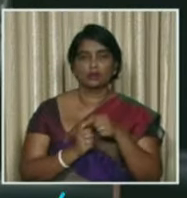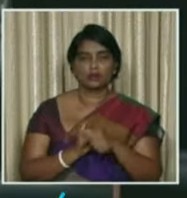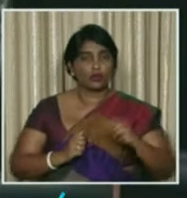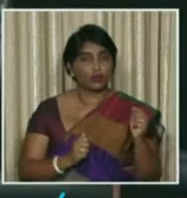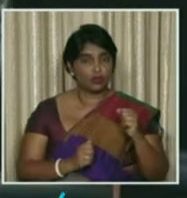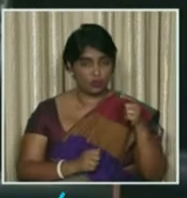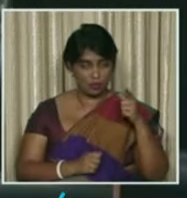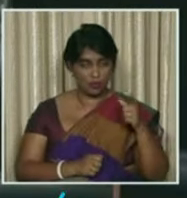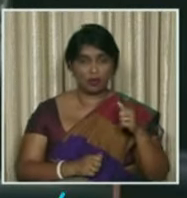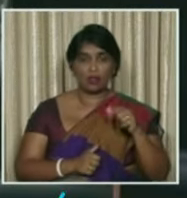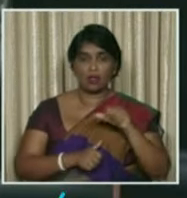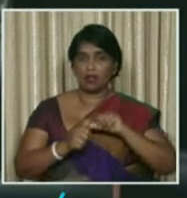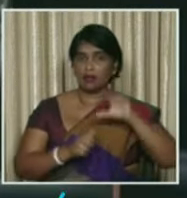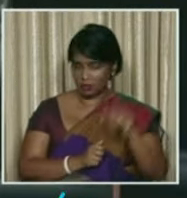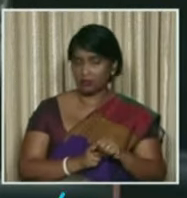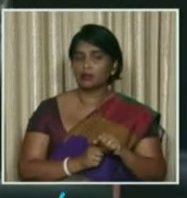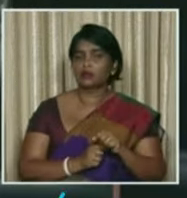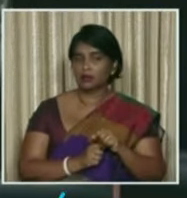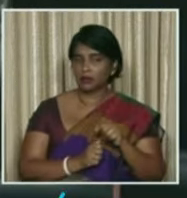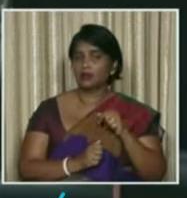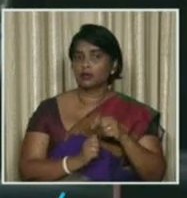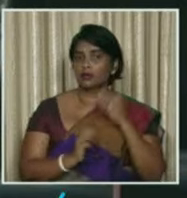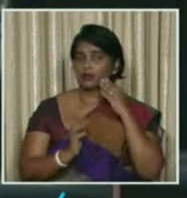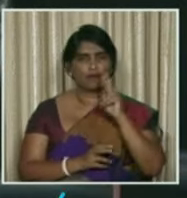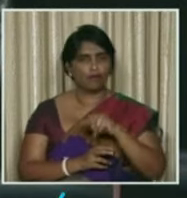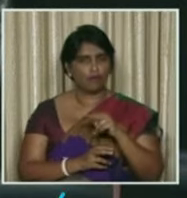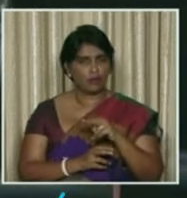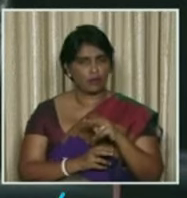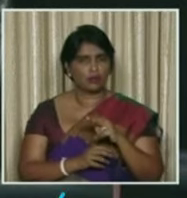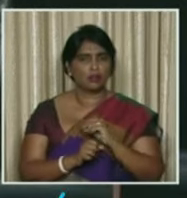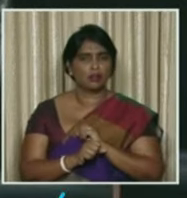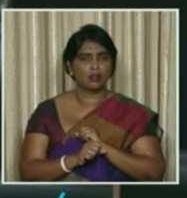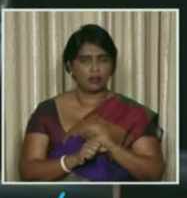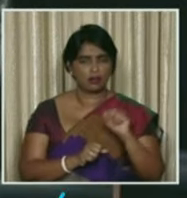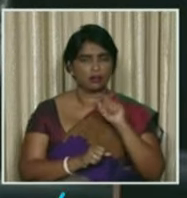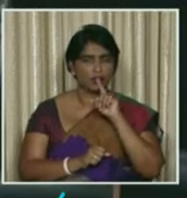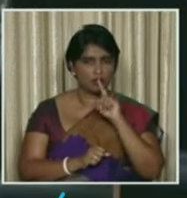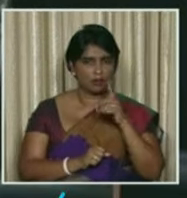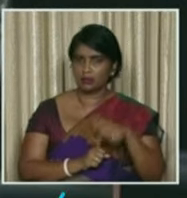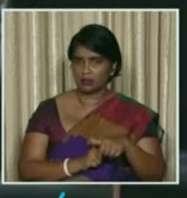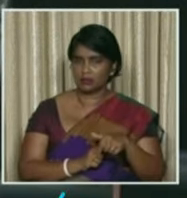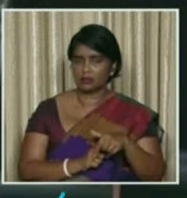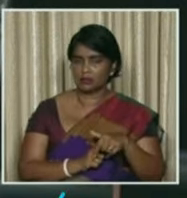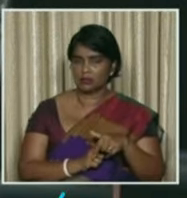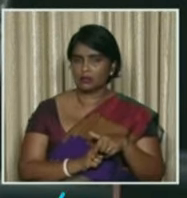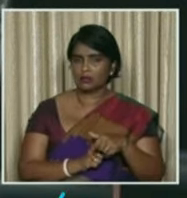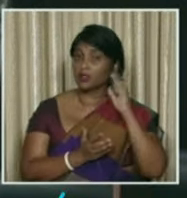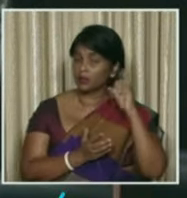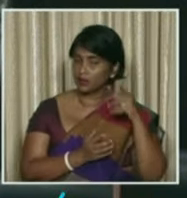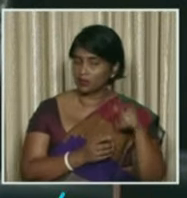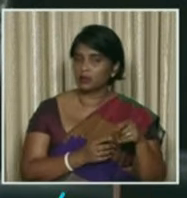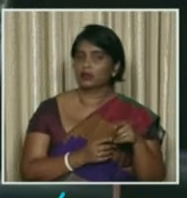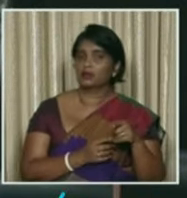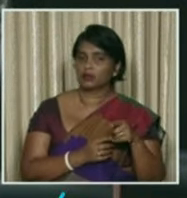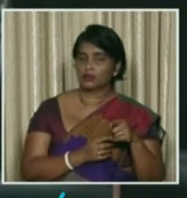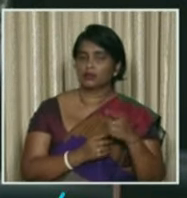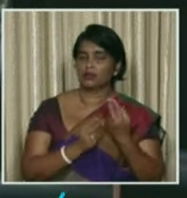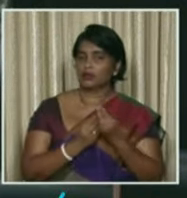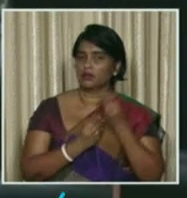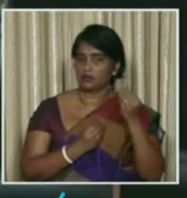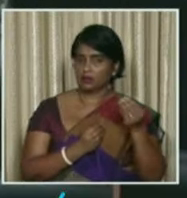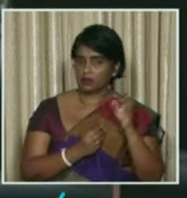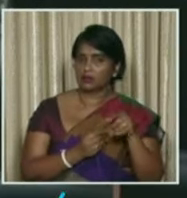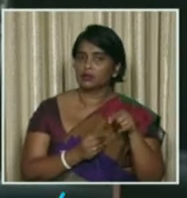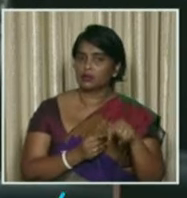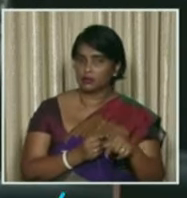ස්කොට්ලන්ඩ් යාඩ් ආයතන ගේන්නෙත් එවලෙත් මේ ගැන විශ්වාසයක් නැතයි කියලා කිව්ව නිසා සමහරු වාර්තා සියල්ලම බාර දීලා තියෙනවා.